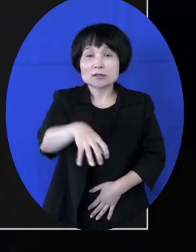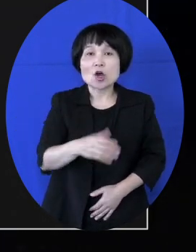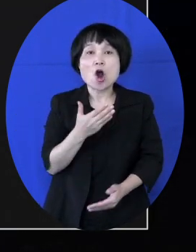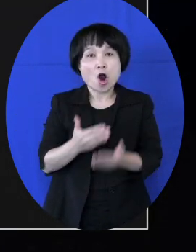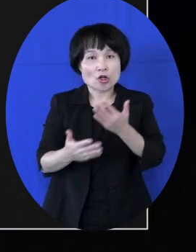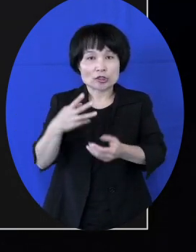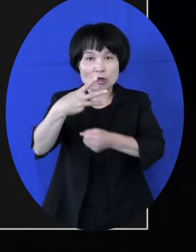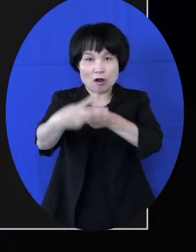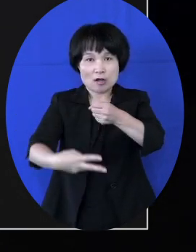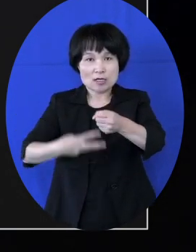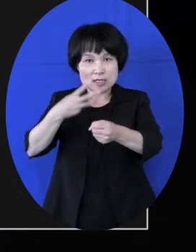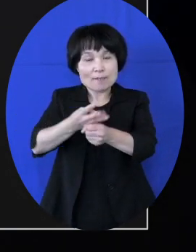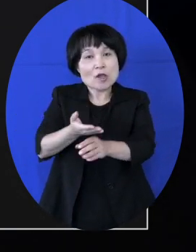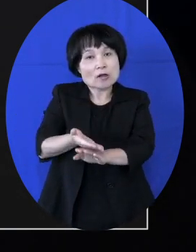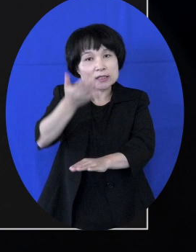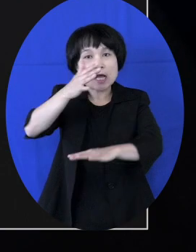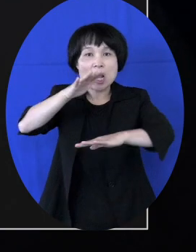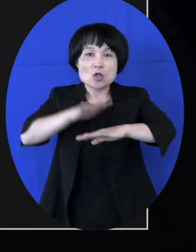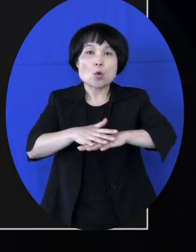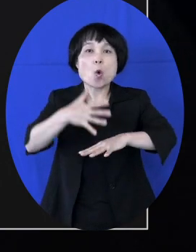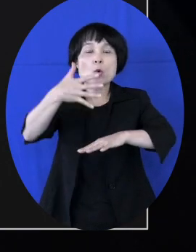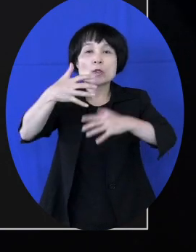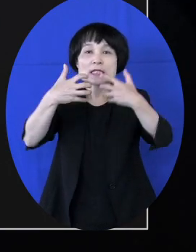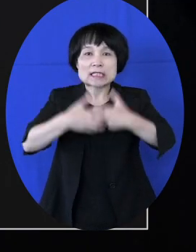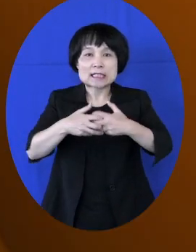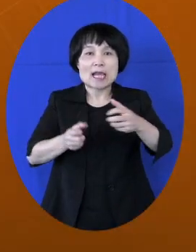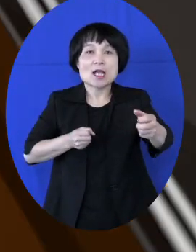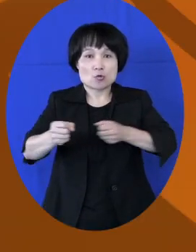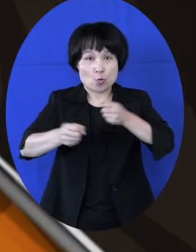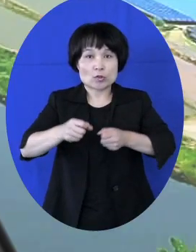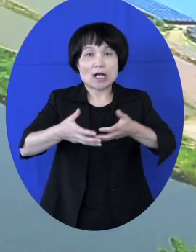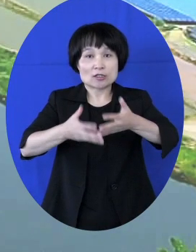3년 이상의 공업기계 설치 정비원을 모집합니다.